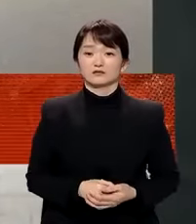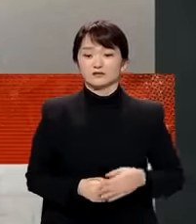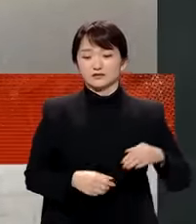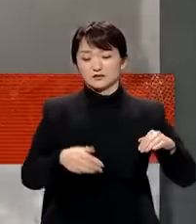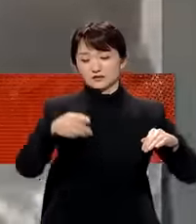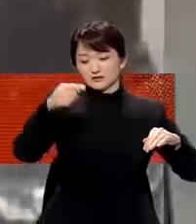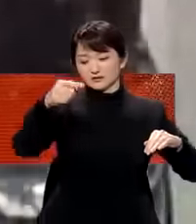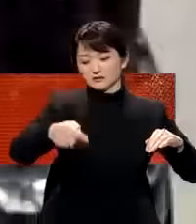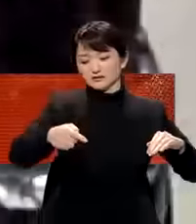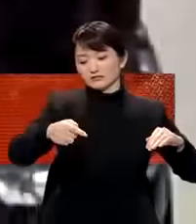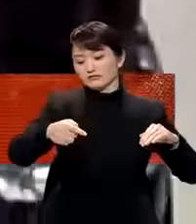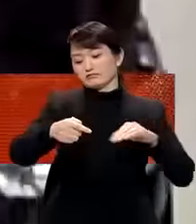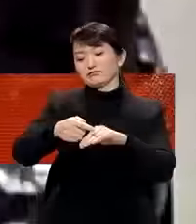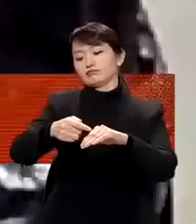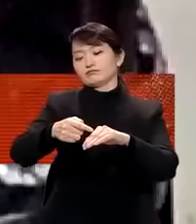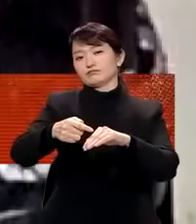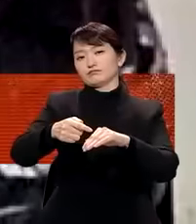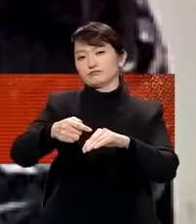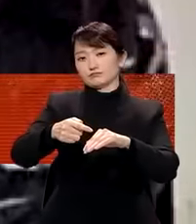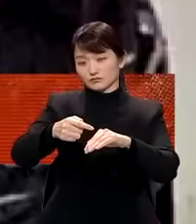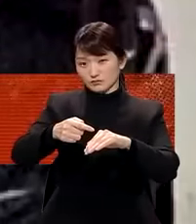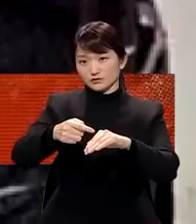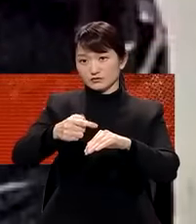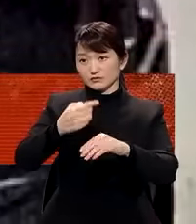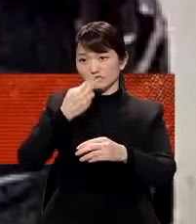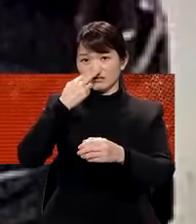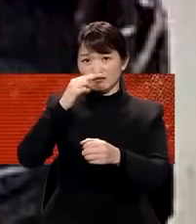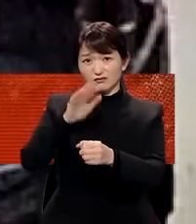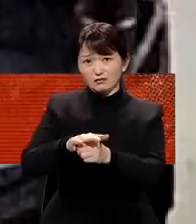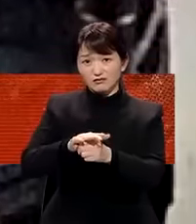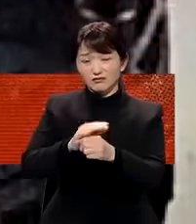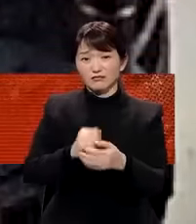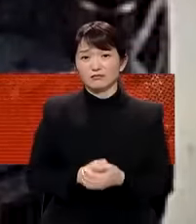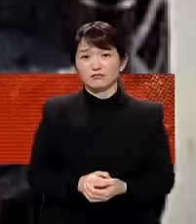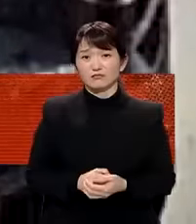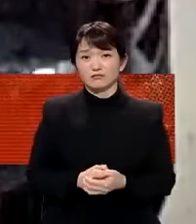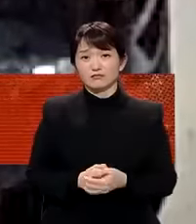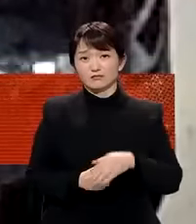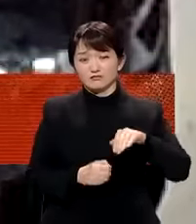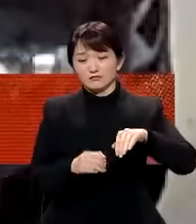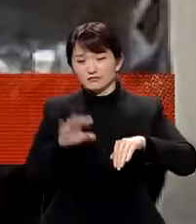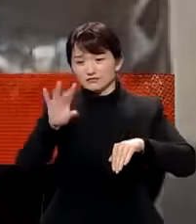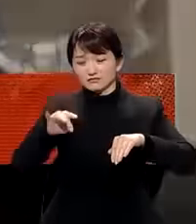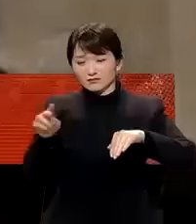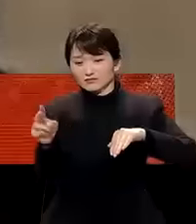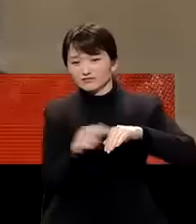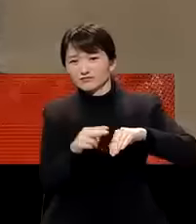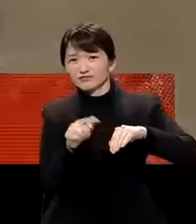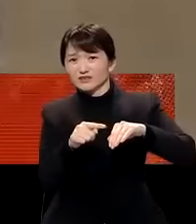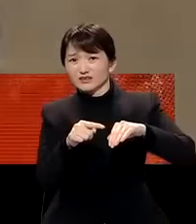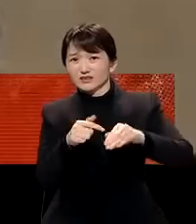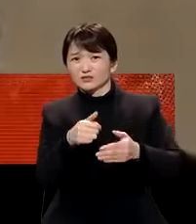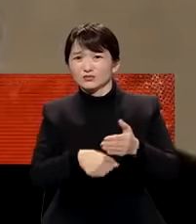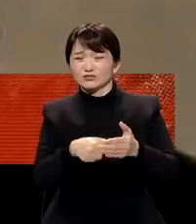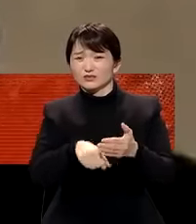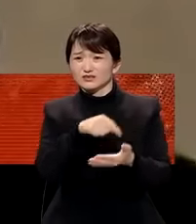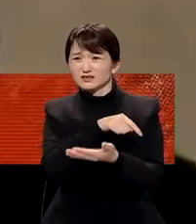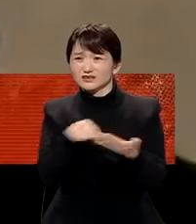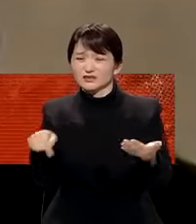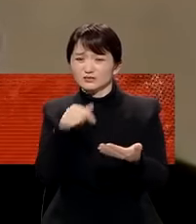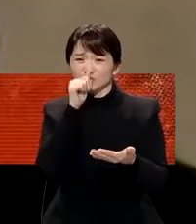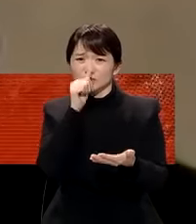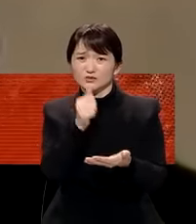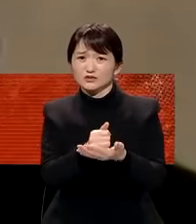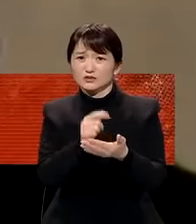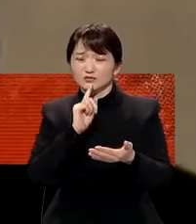없지만 죄을 손괴가 뭡니까 명예 해손 인천 공항 장애 이런 식인 거잖아요 이거네 뭐 아마